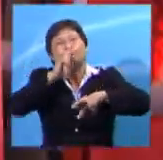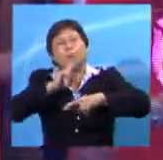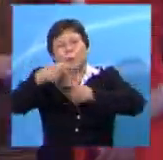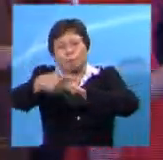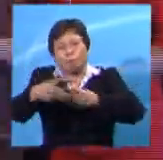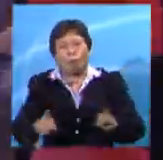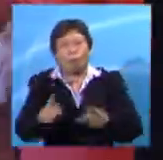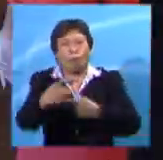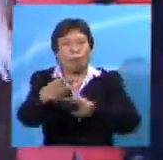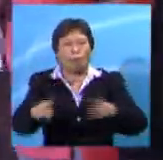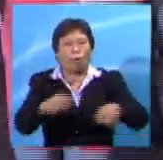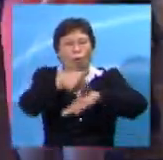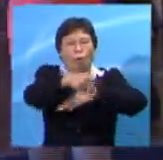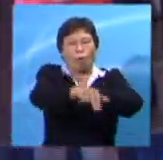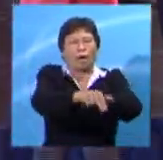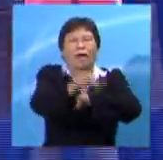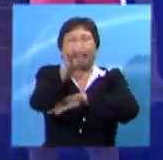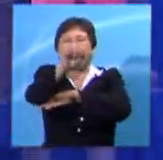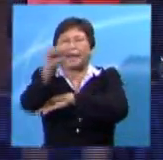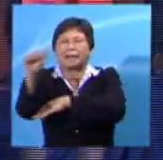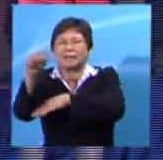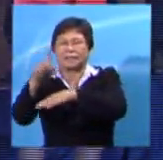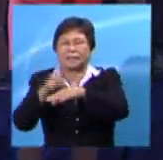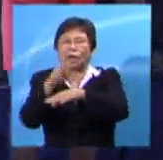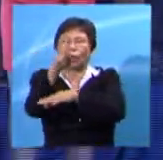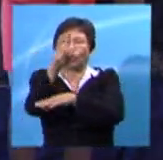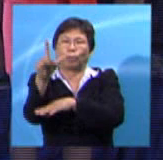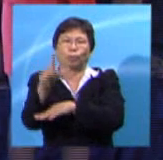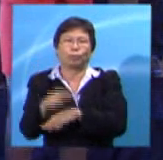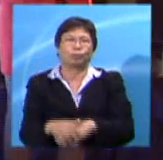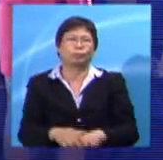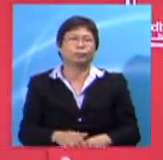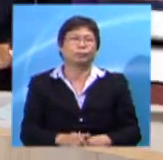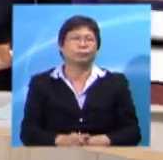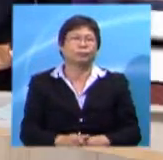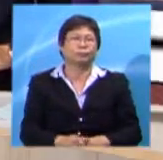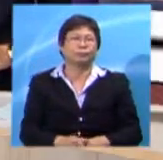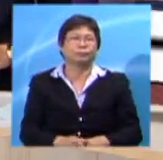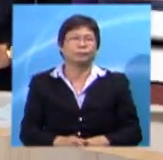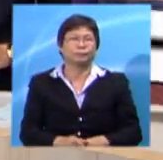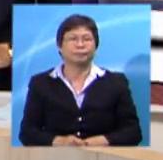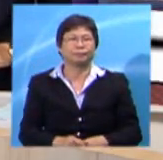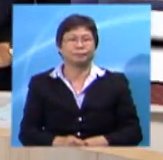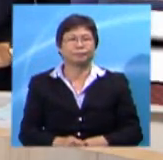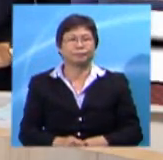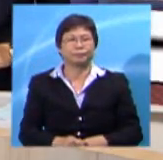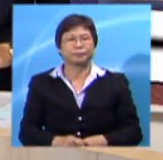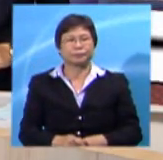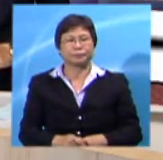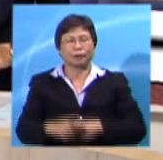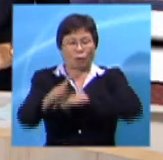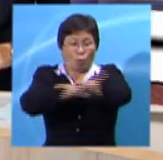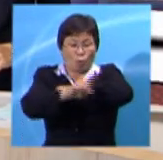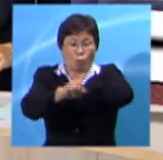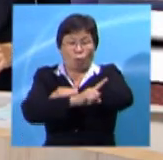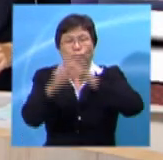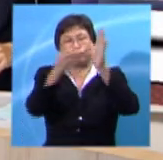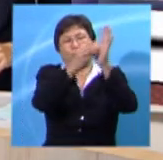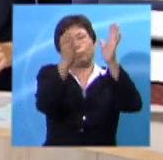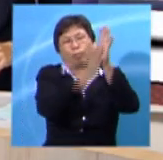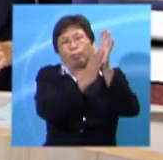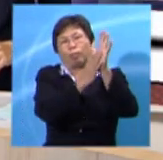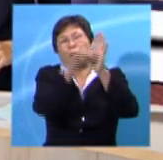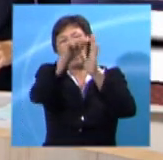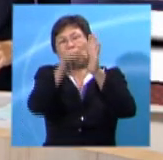perkhidmatan Kuri oleh Air Asia berhad di ibu negara Dalam pada itu hukuman yang termaktub dalam